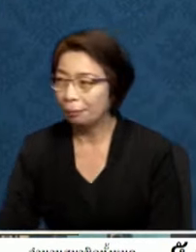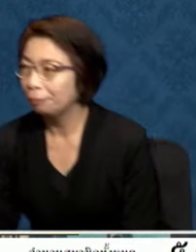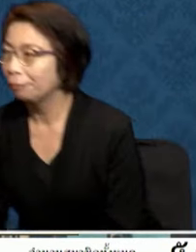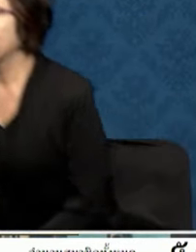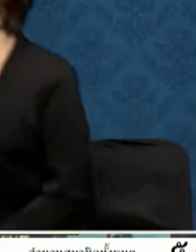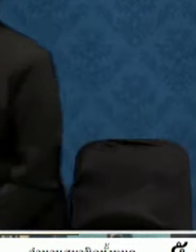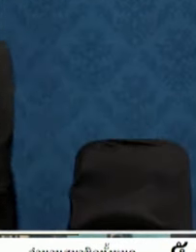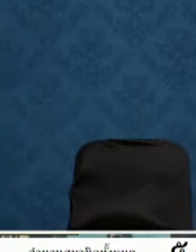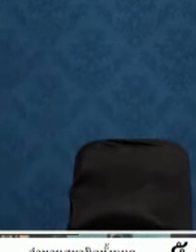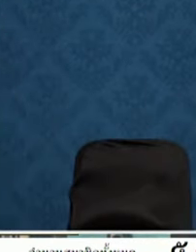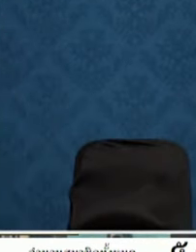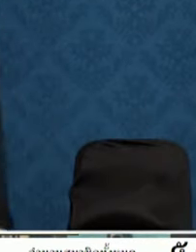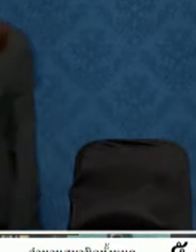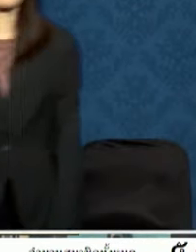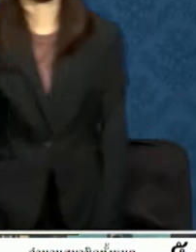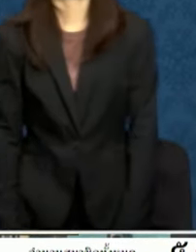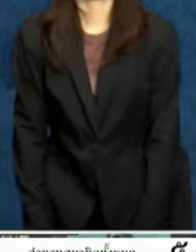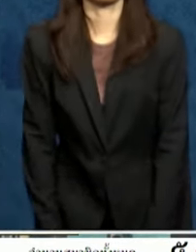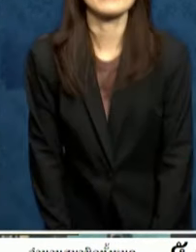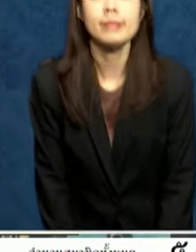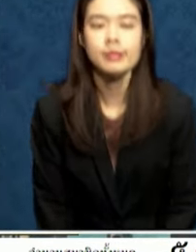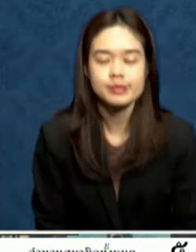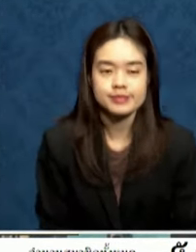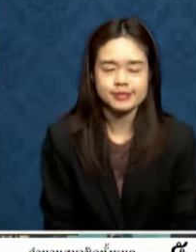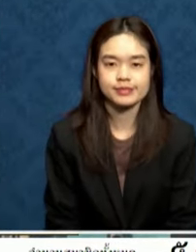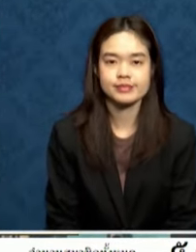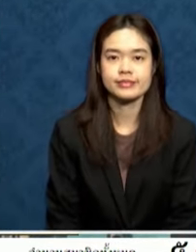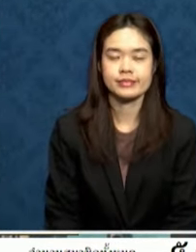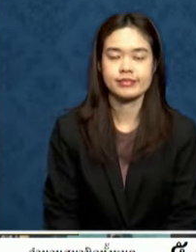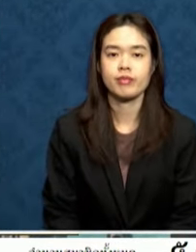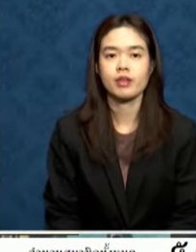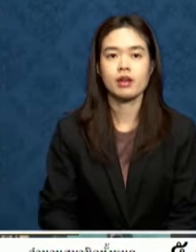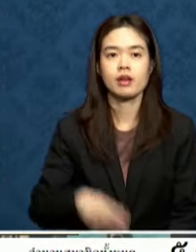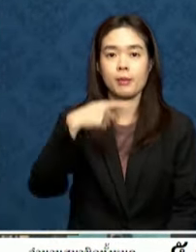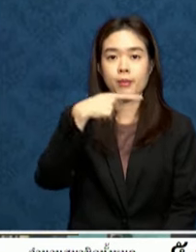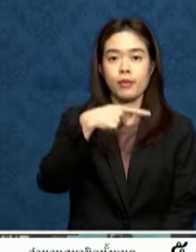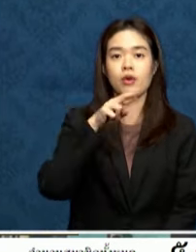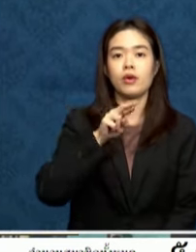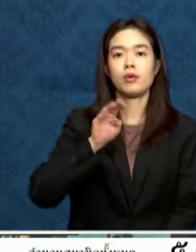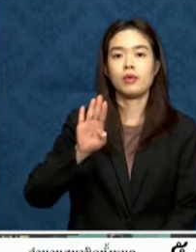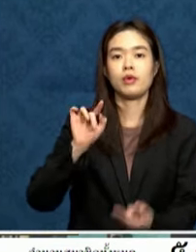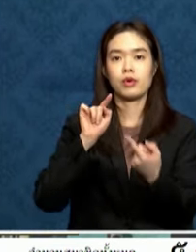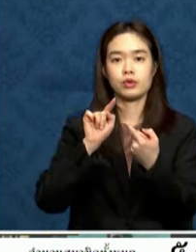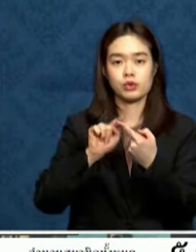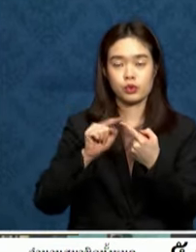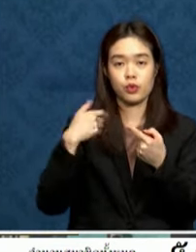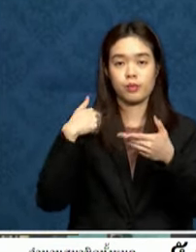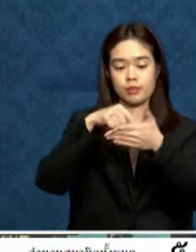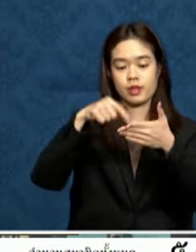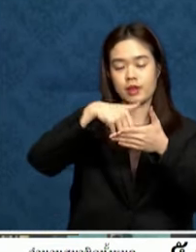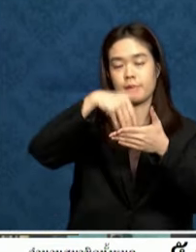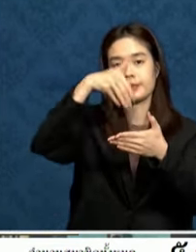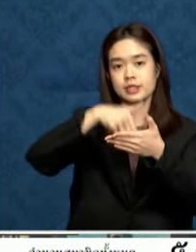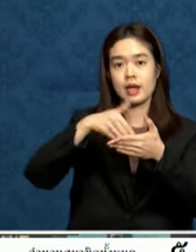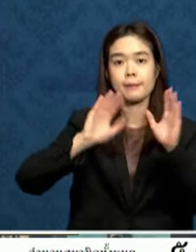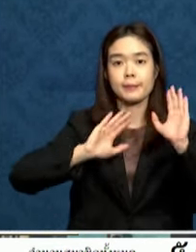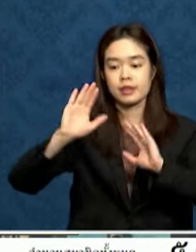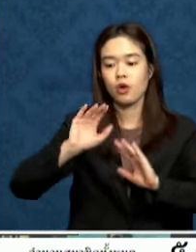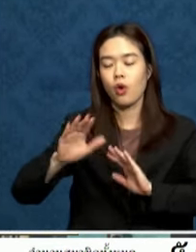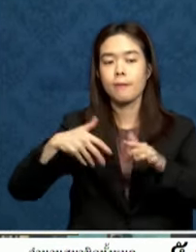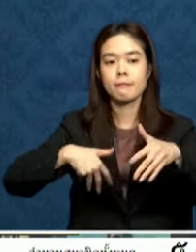ท่านประธานว่าพระราชบัญญัติว่าด้วยการออกเสียงประชามติมีใช้เดิมอยู่แล้วคือ